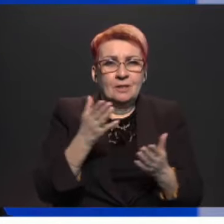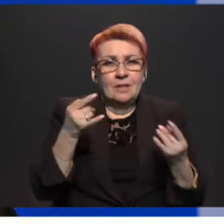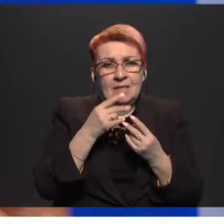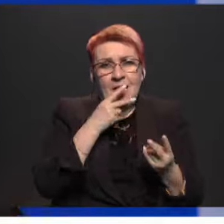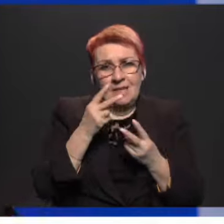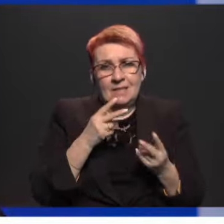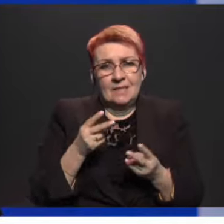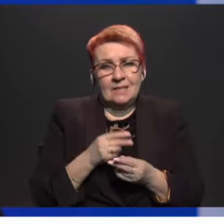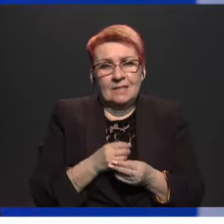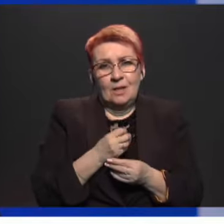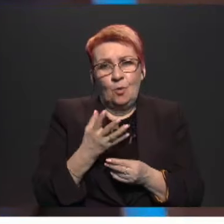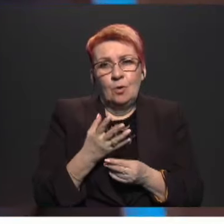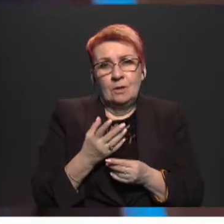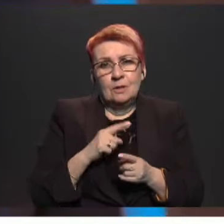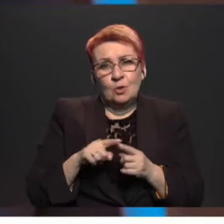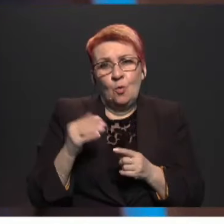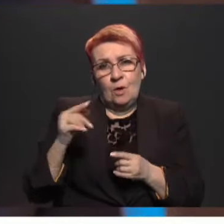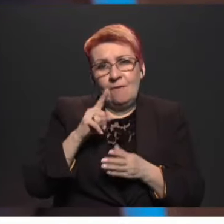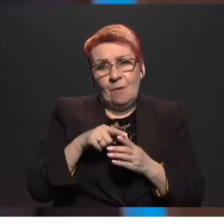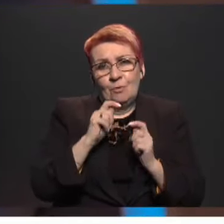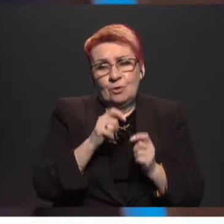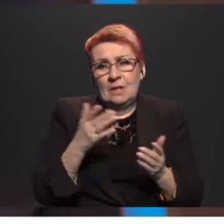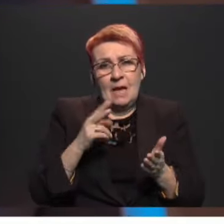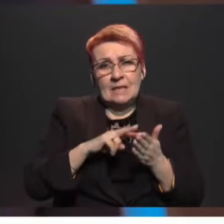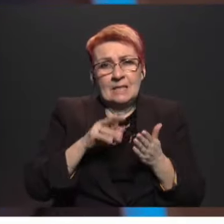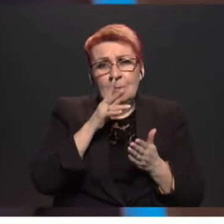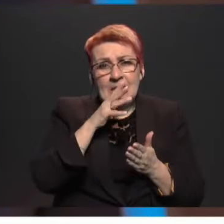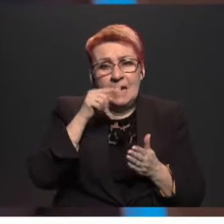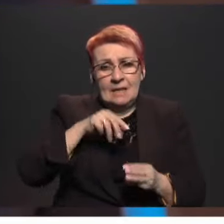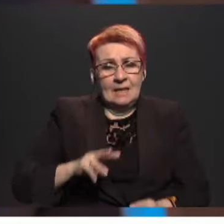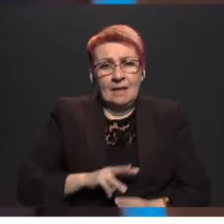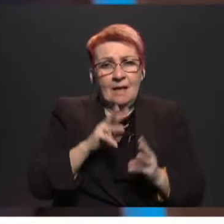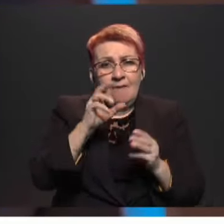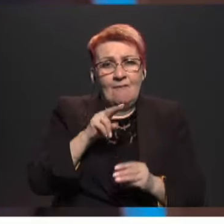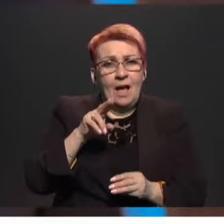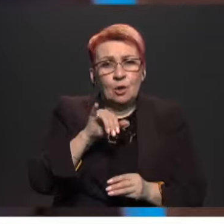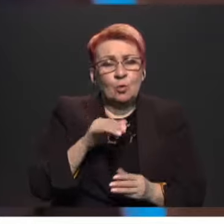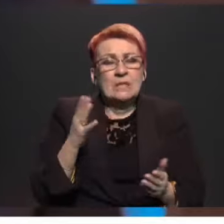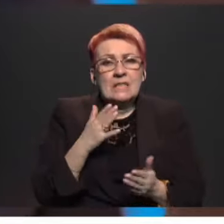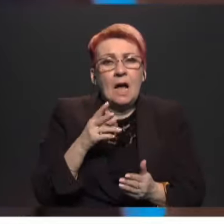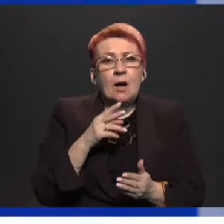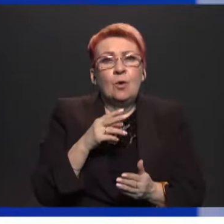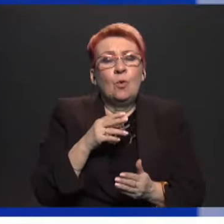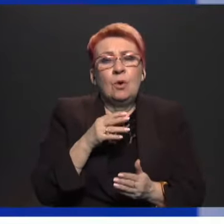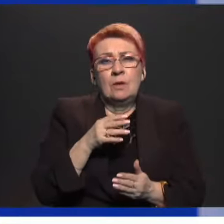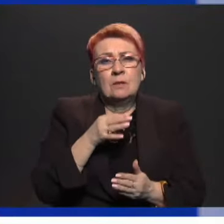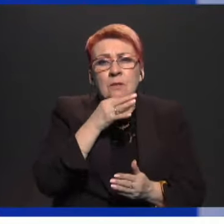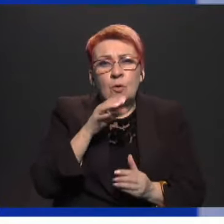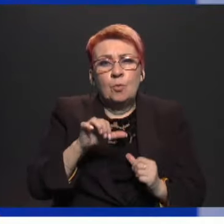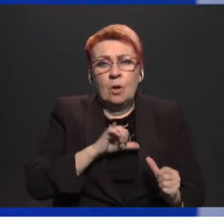телезрителей, коль скоро это прозвучало у нас в эфире. Никаких 70 лет в аду за какой бы то ни было проступок вам не